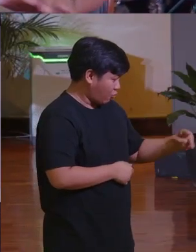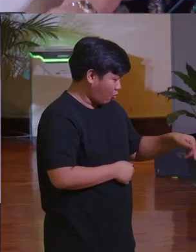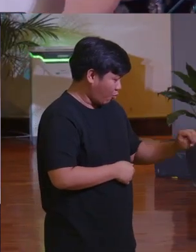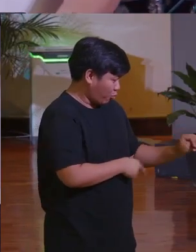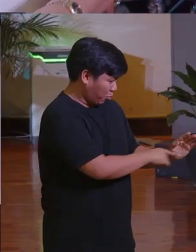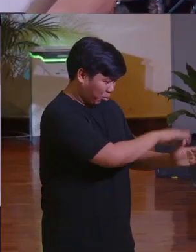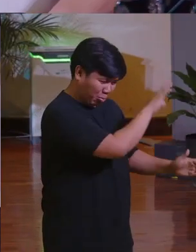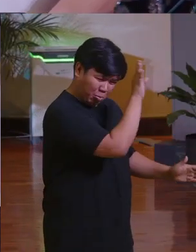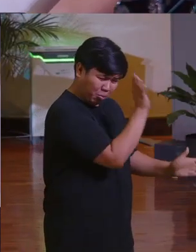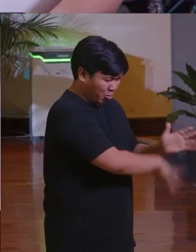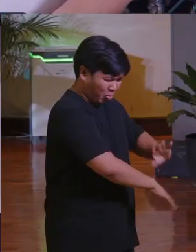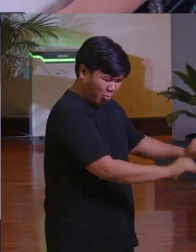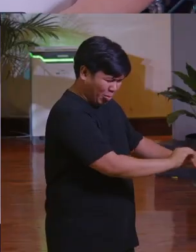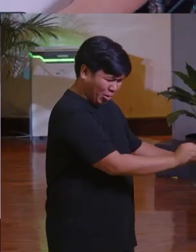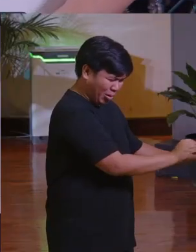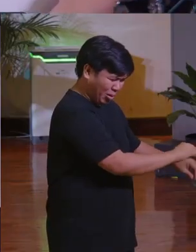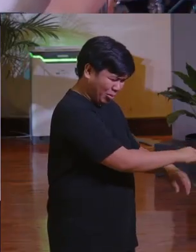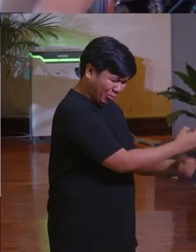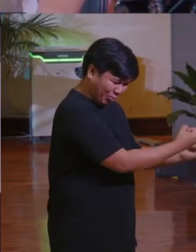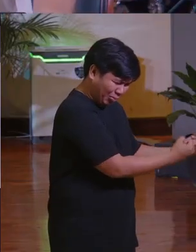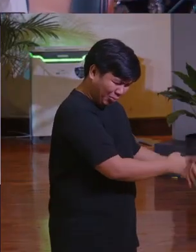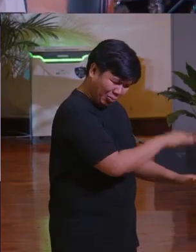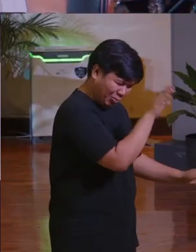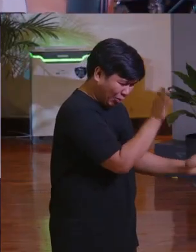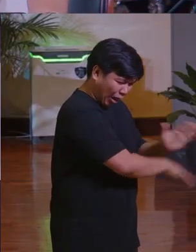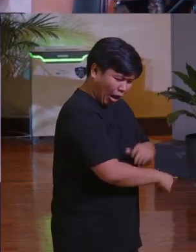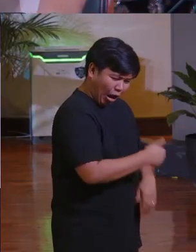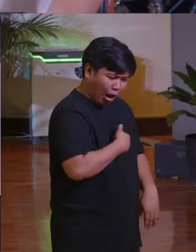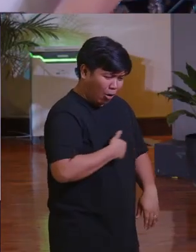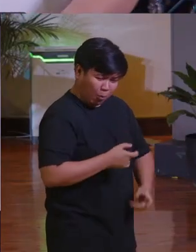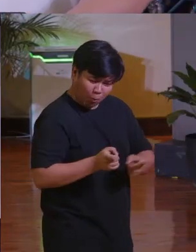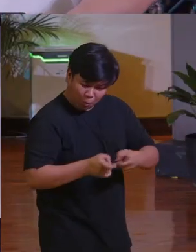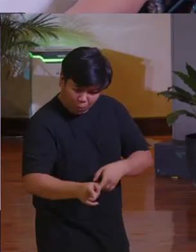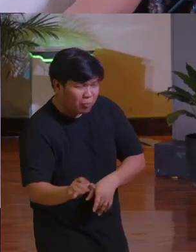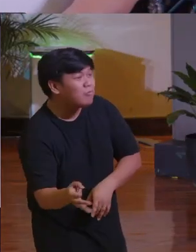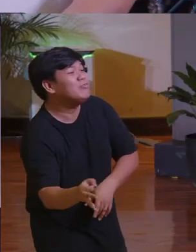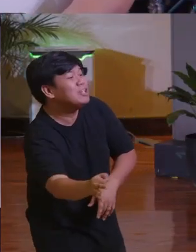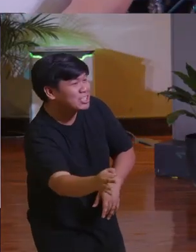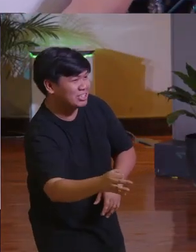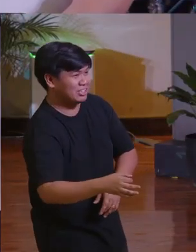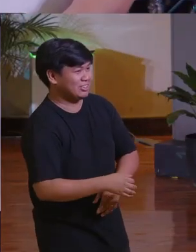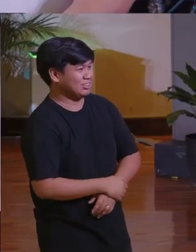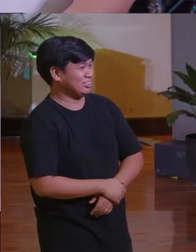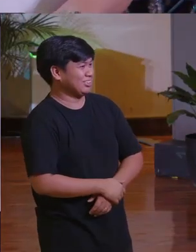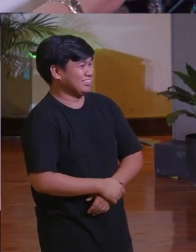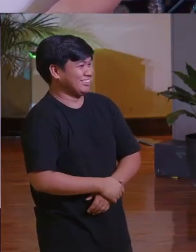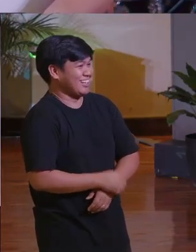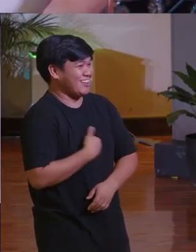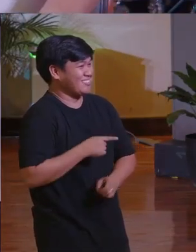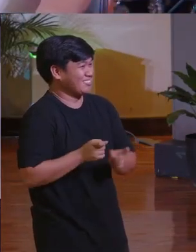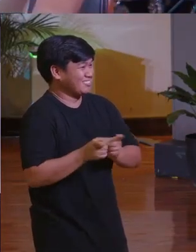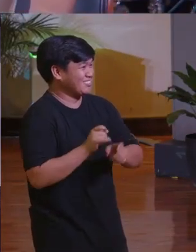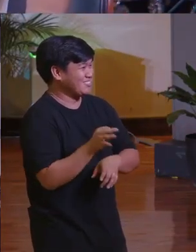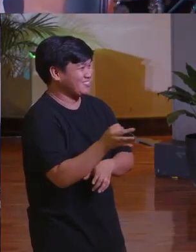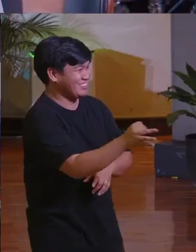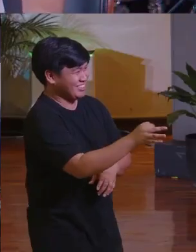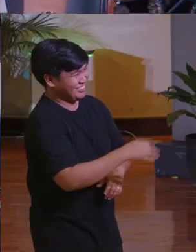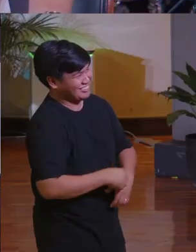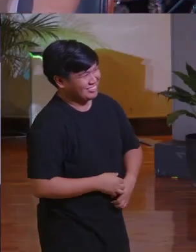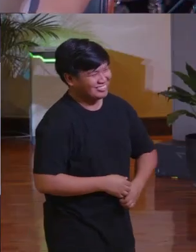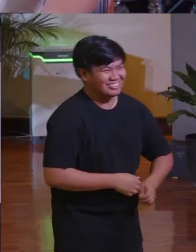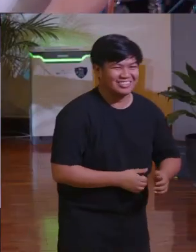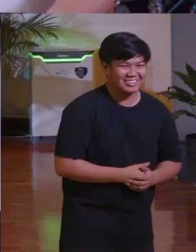Sila ay isang brutal na nation, isang bayan at nakatakdang wasakin. Sabi sa Nahum chapter 2